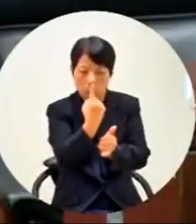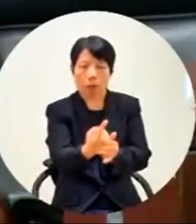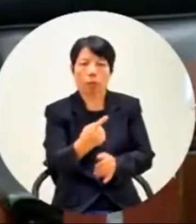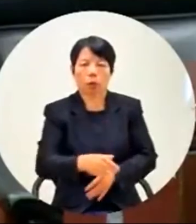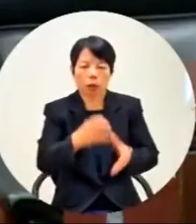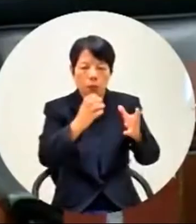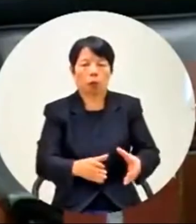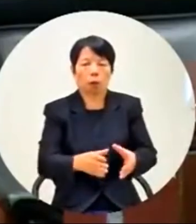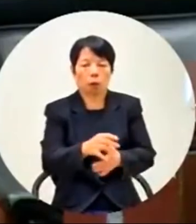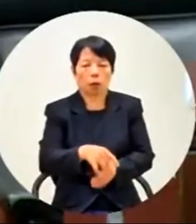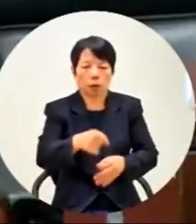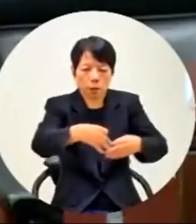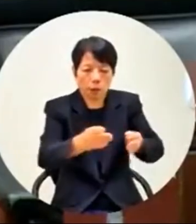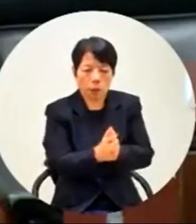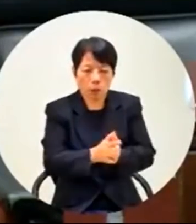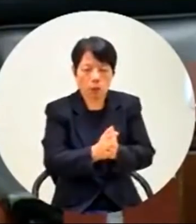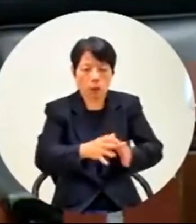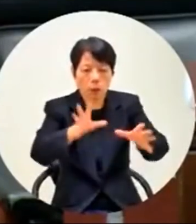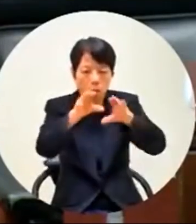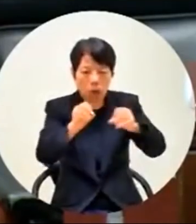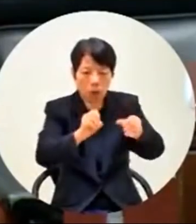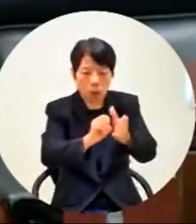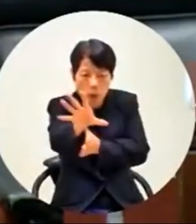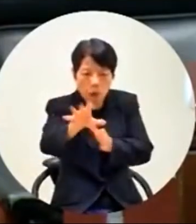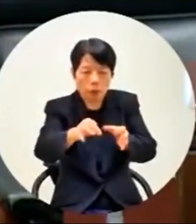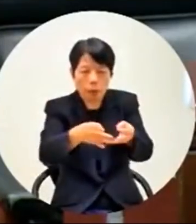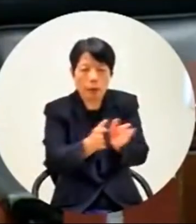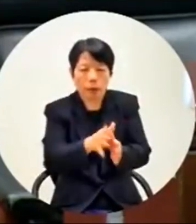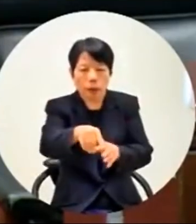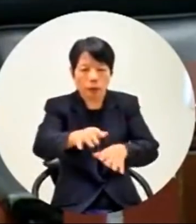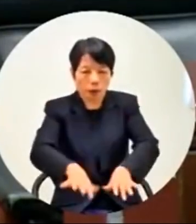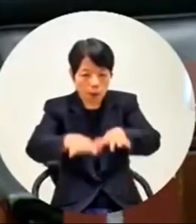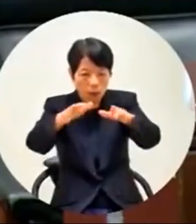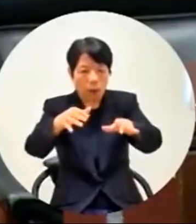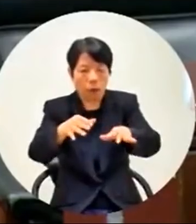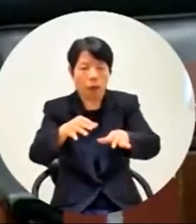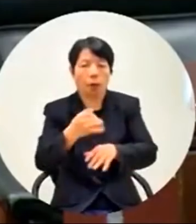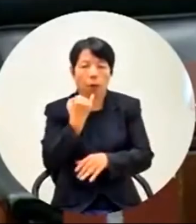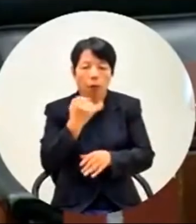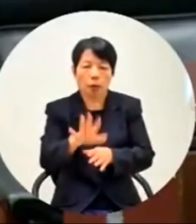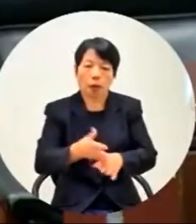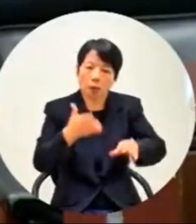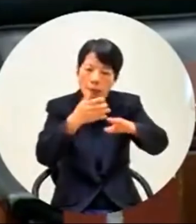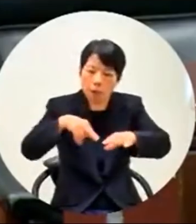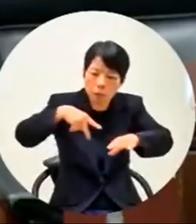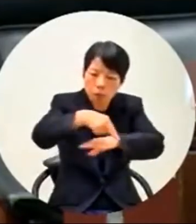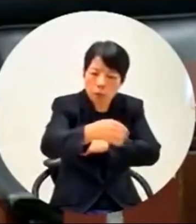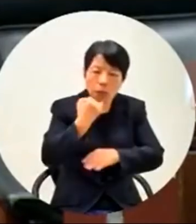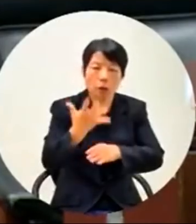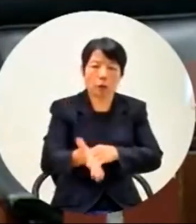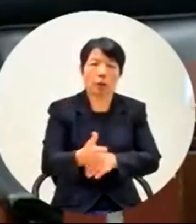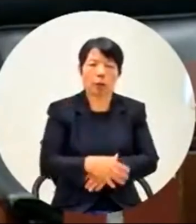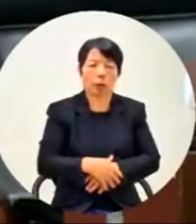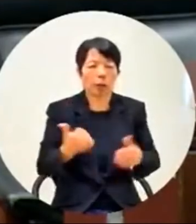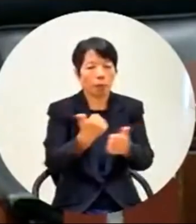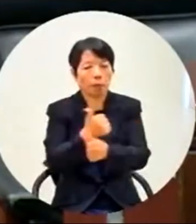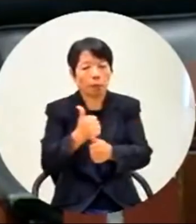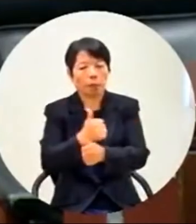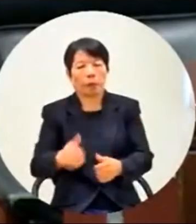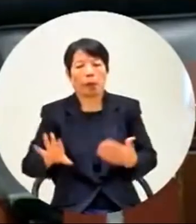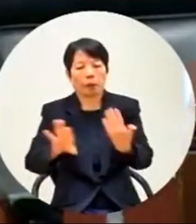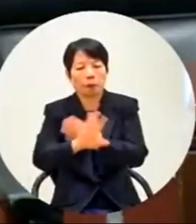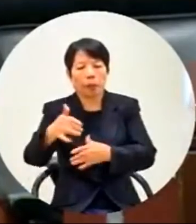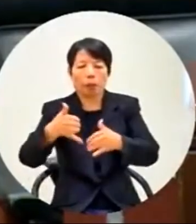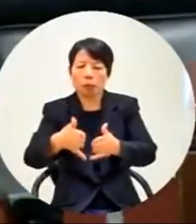即时资讯公开，让大家都知道那边有没有淹，可不可以过？因为那边没有其他的替代道路了，你要绕